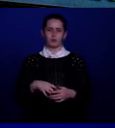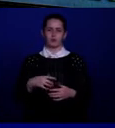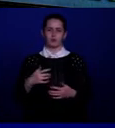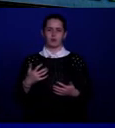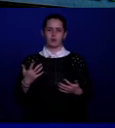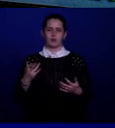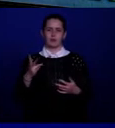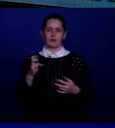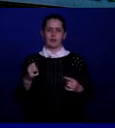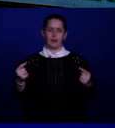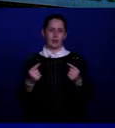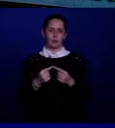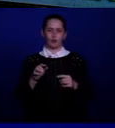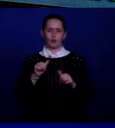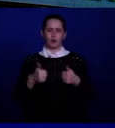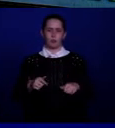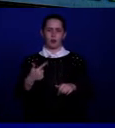Неопределенная форма глагола – это